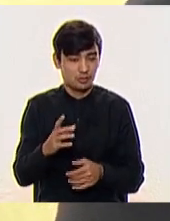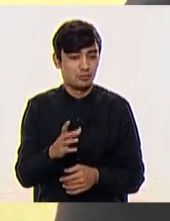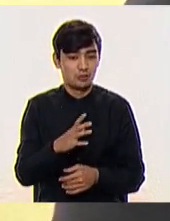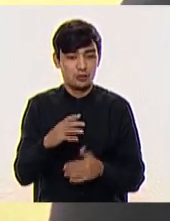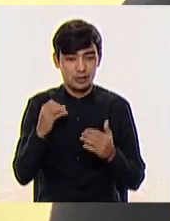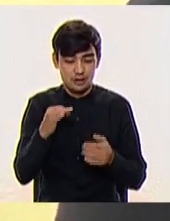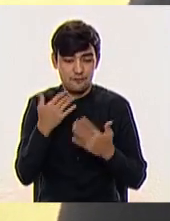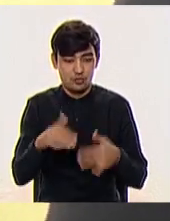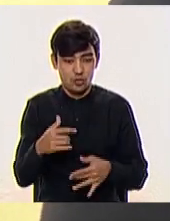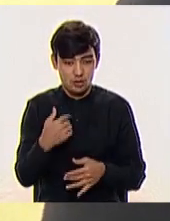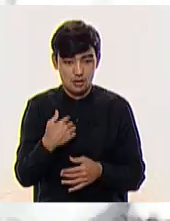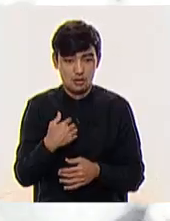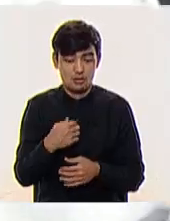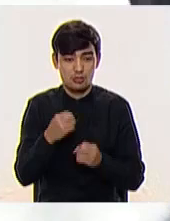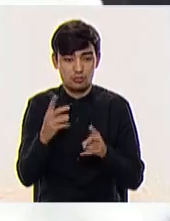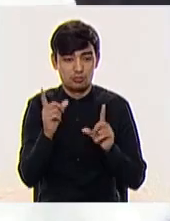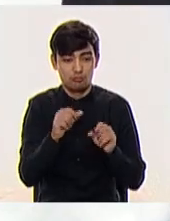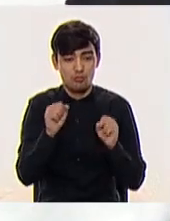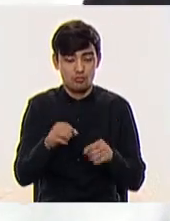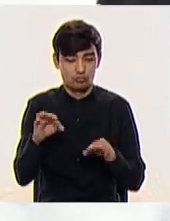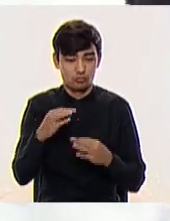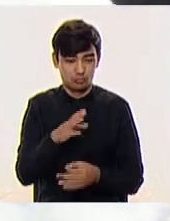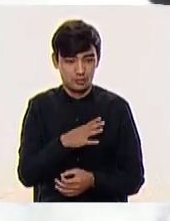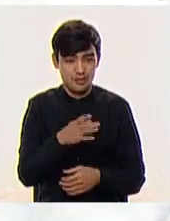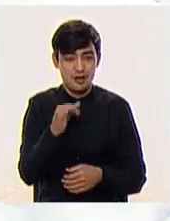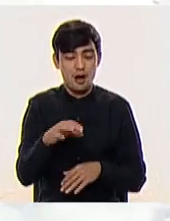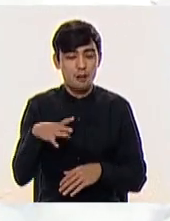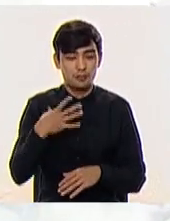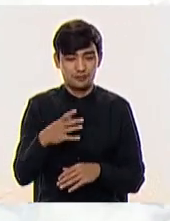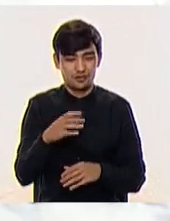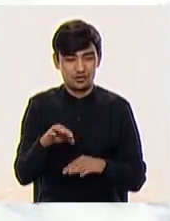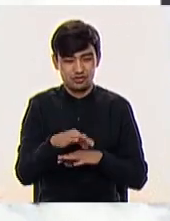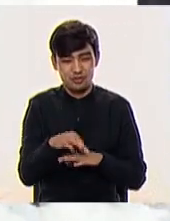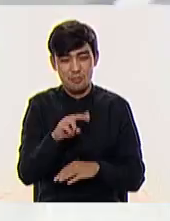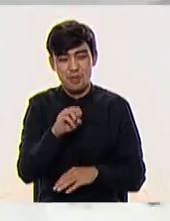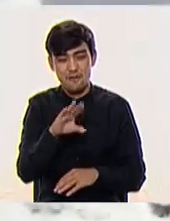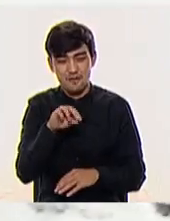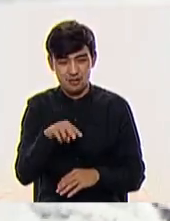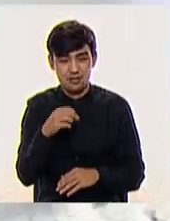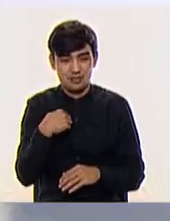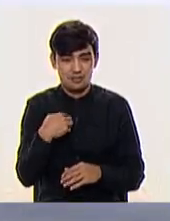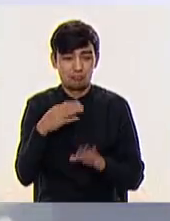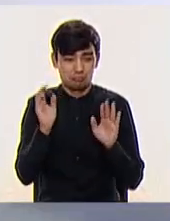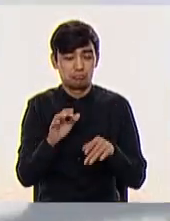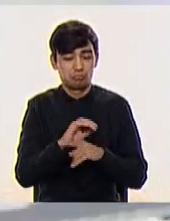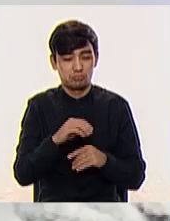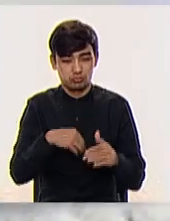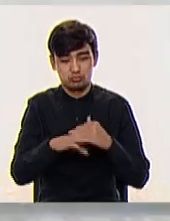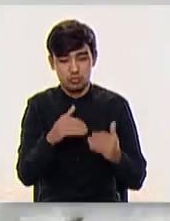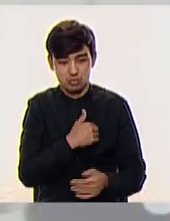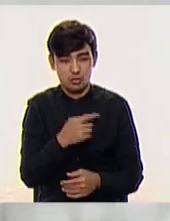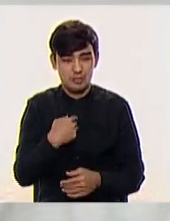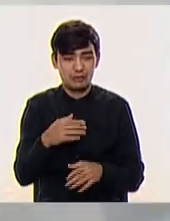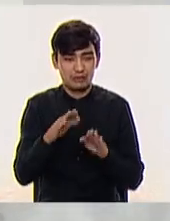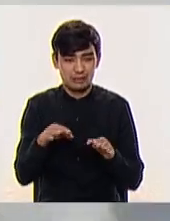И все, и я как бы уезжаю там. Бывшая супруга Павла Кецмана уверяет, что в принципе не против его выезда. Главное, чтобы ее дети